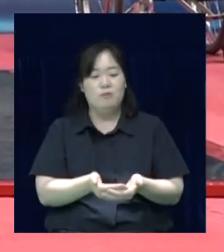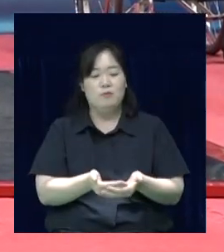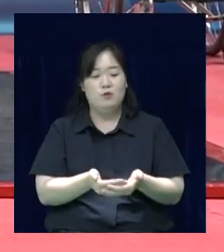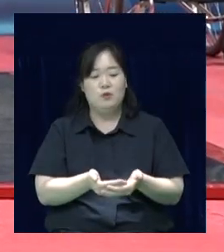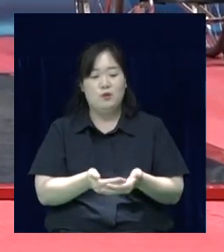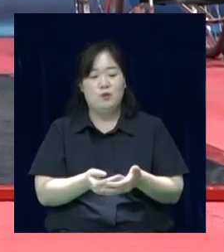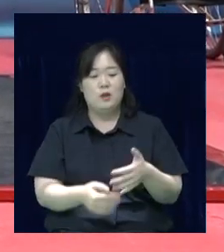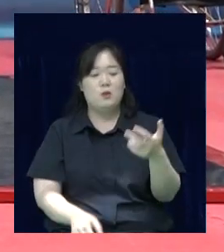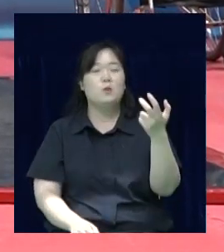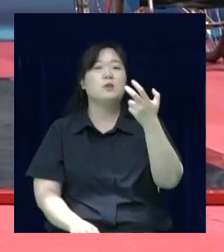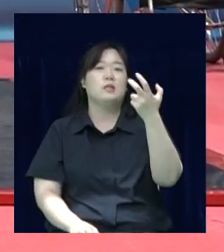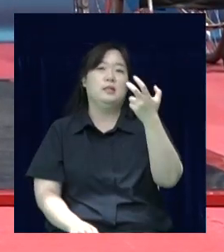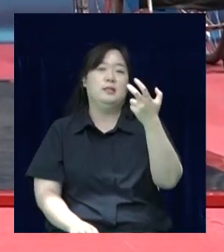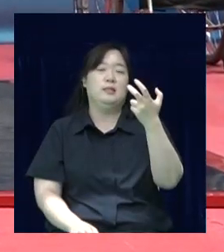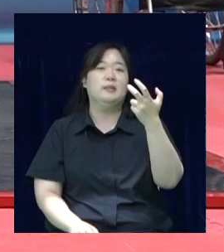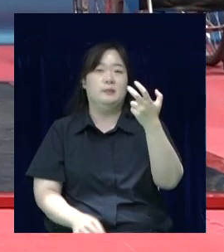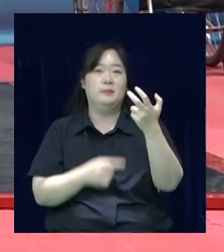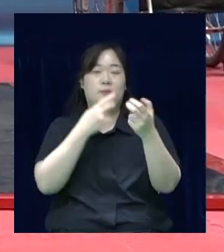됩니다.